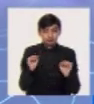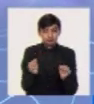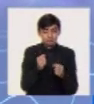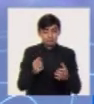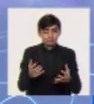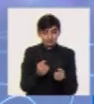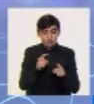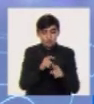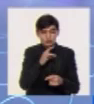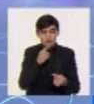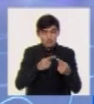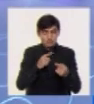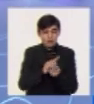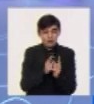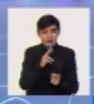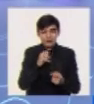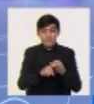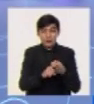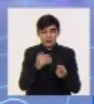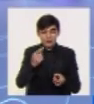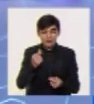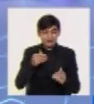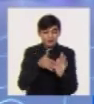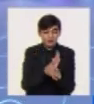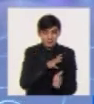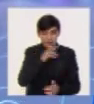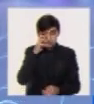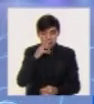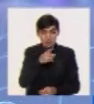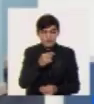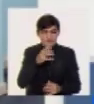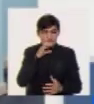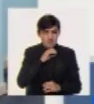коронавируспен күреске қарсы бөлінген қаражатты да қалтаға басатындар азаймай отыр.